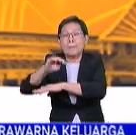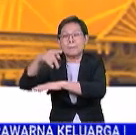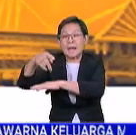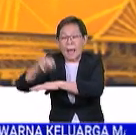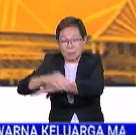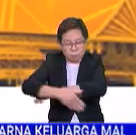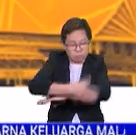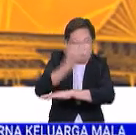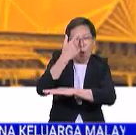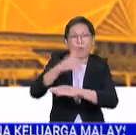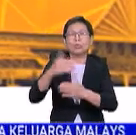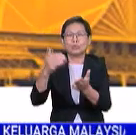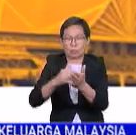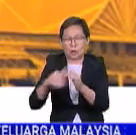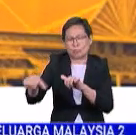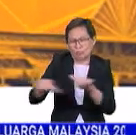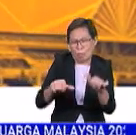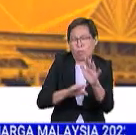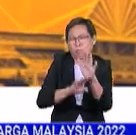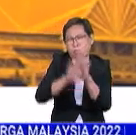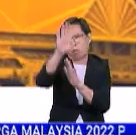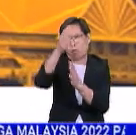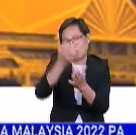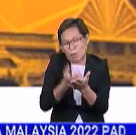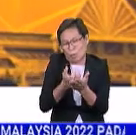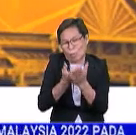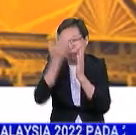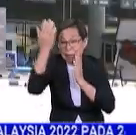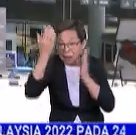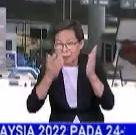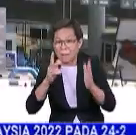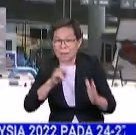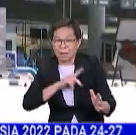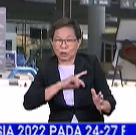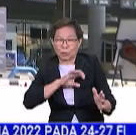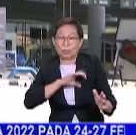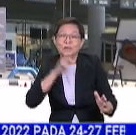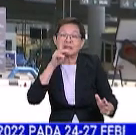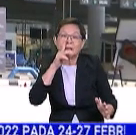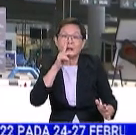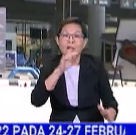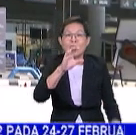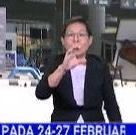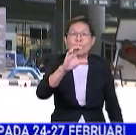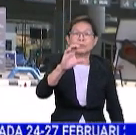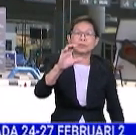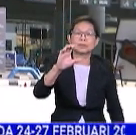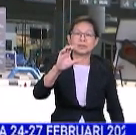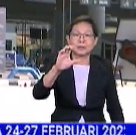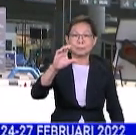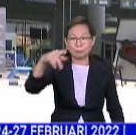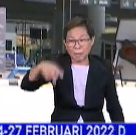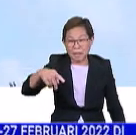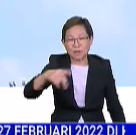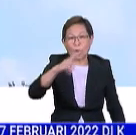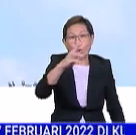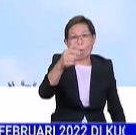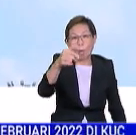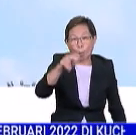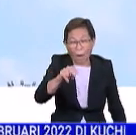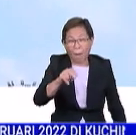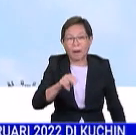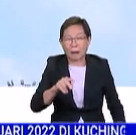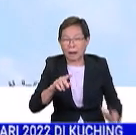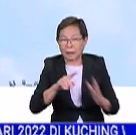bagi merancakkan kembali ekonomi negara. Ketua Polis Kedah Komisioner Wan Hassan Wan Ahmad berkata pihaknya